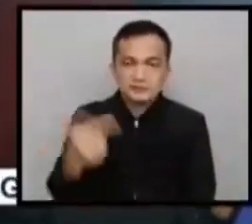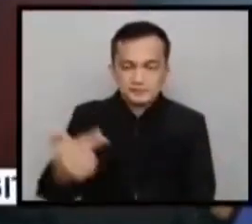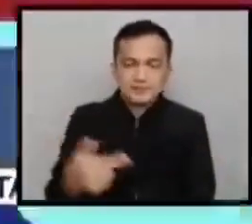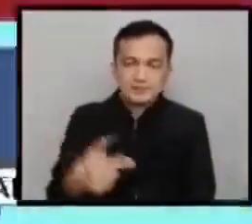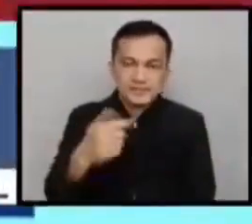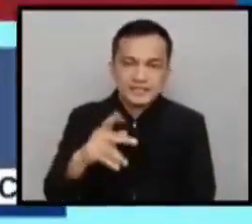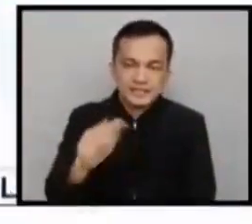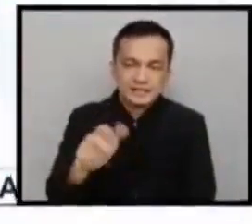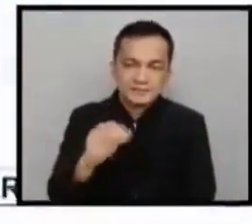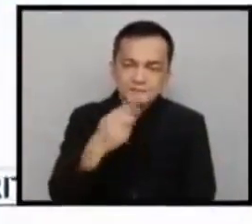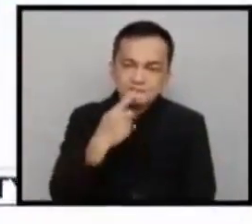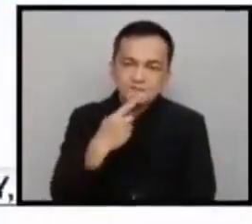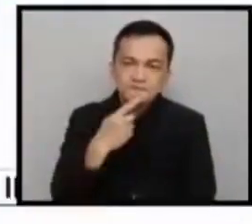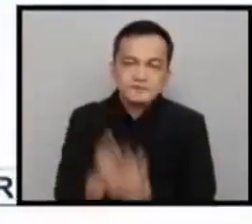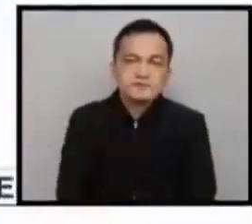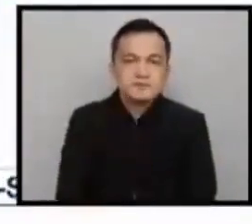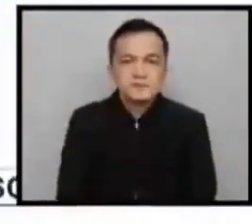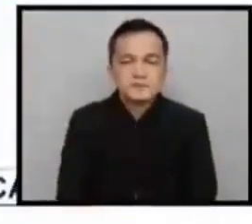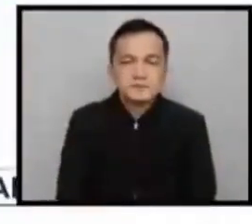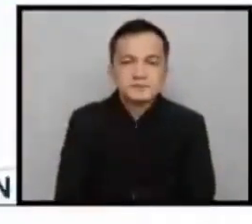Jillian.